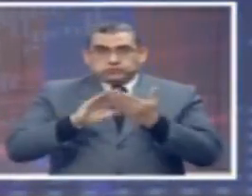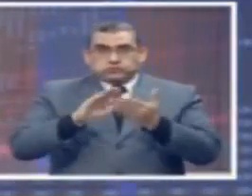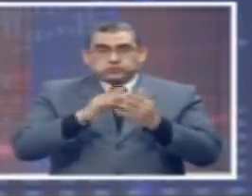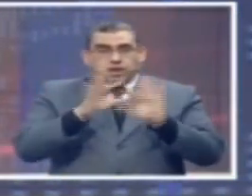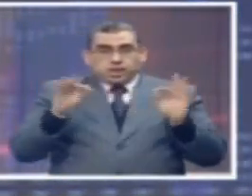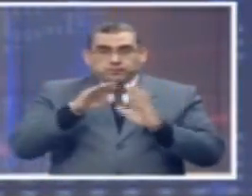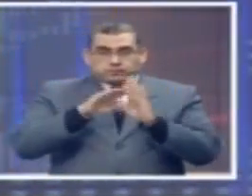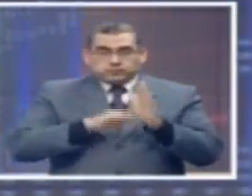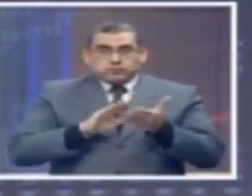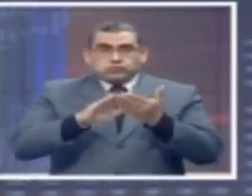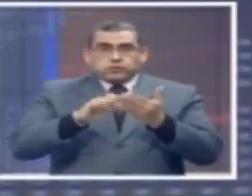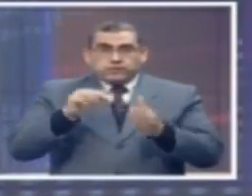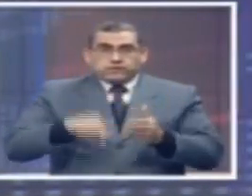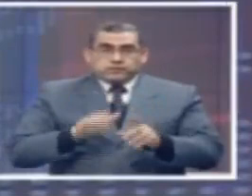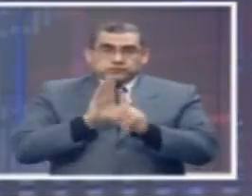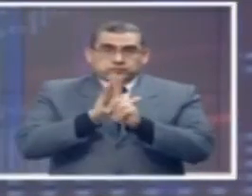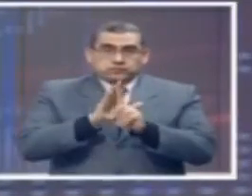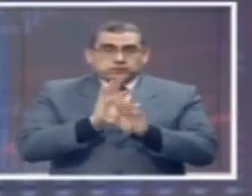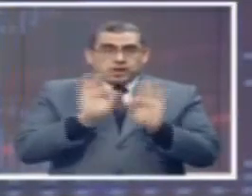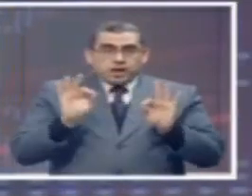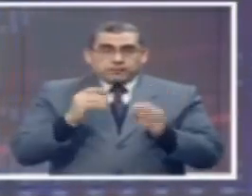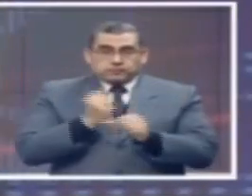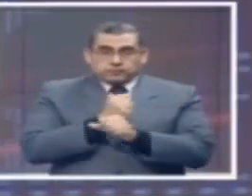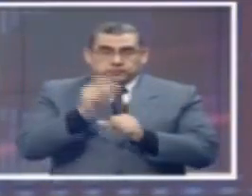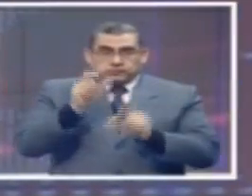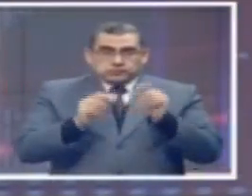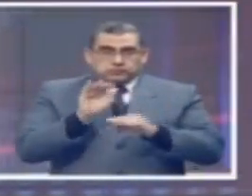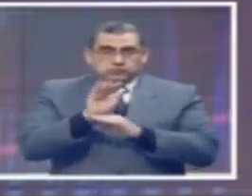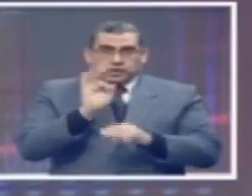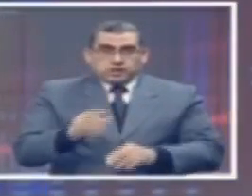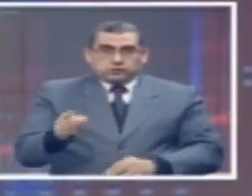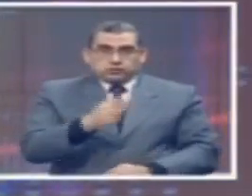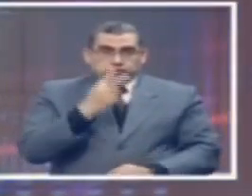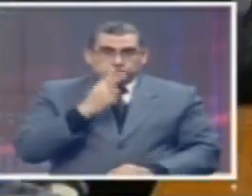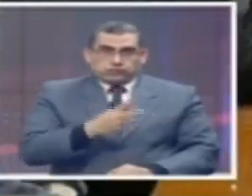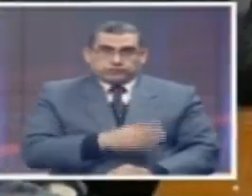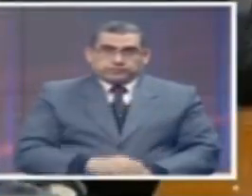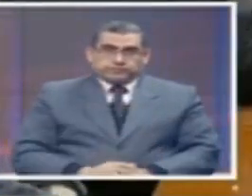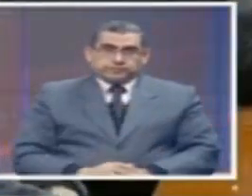إتاحة خدمات للحماية والتمكن للفئة الأولى برعاية. نتابع.